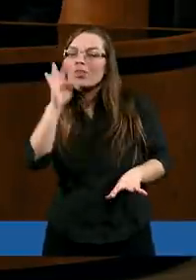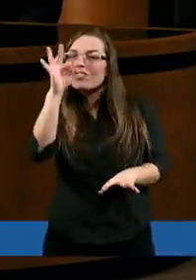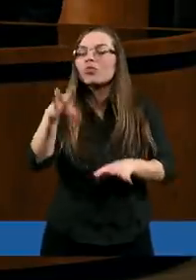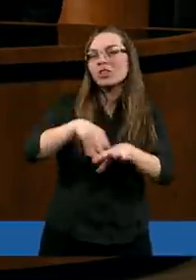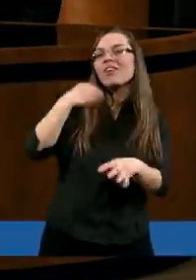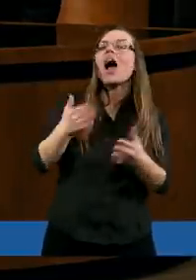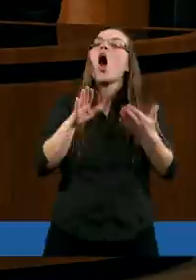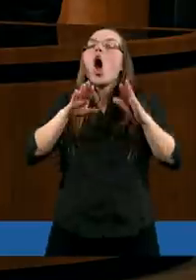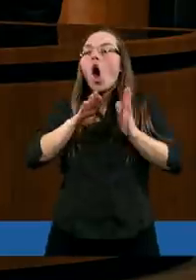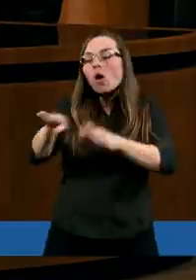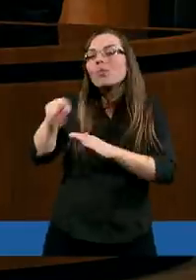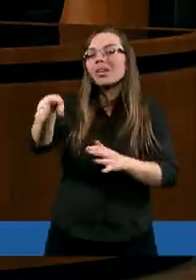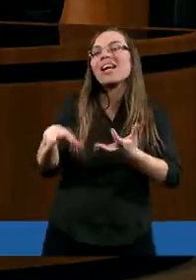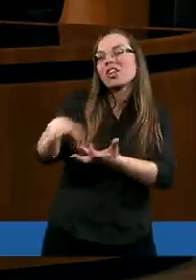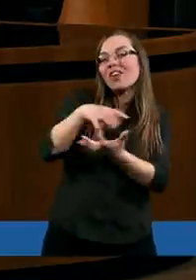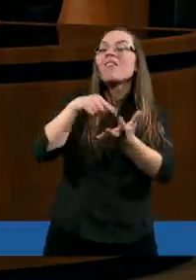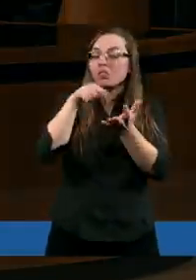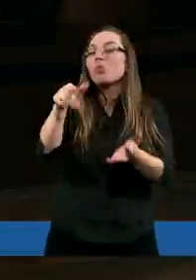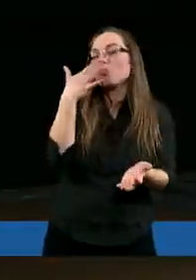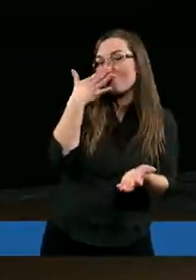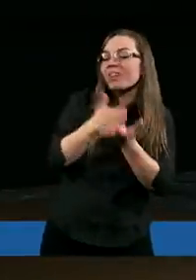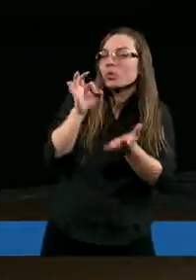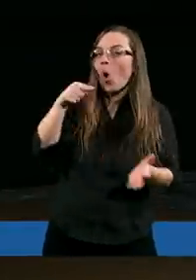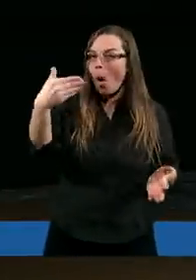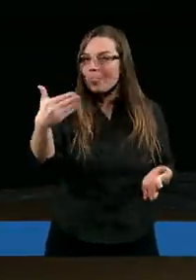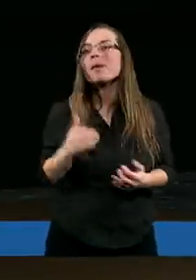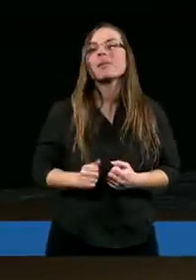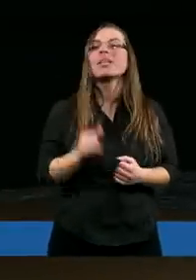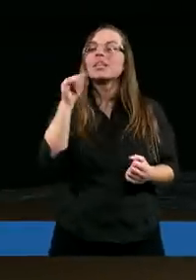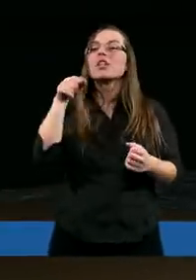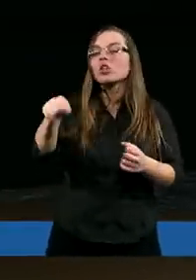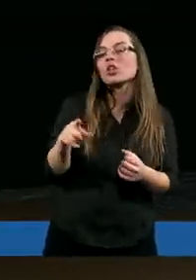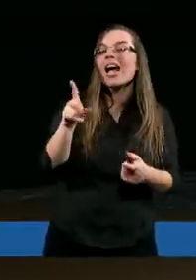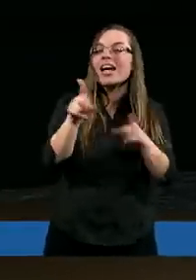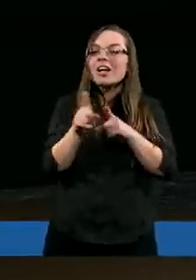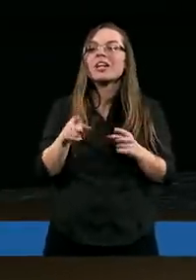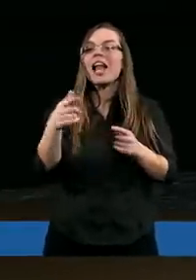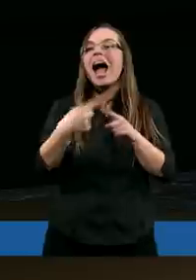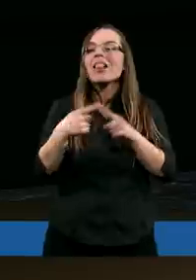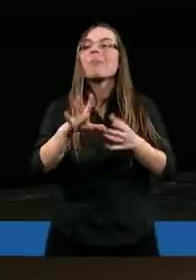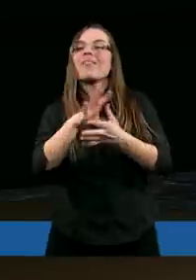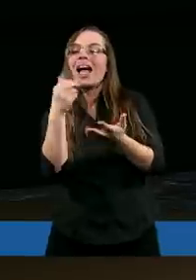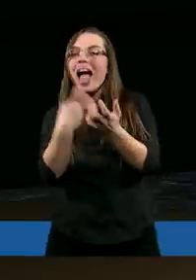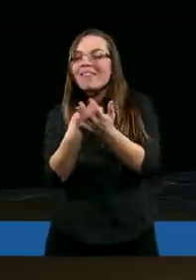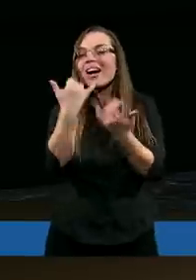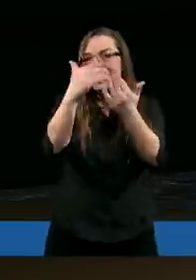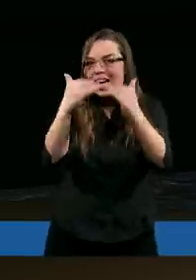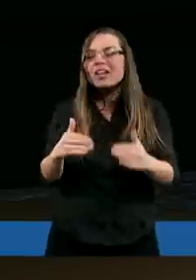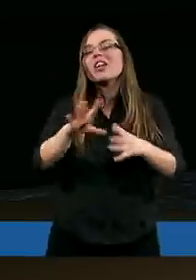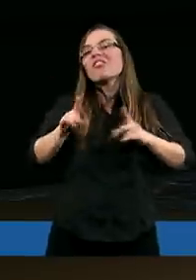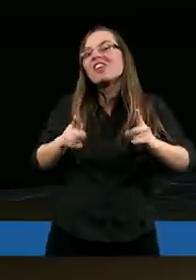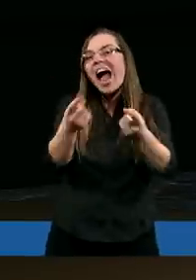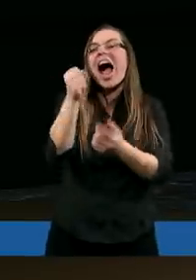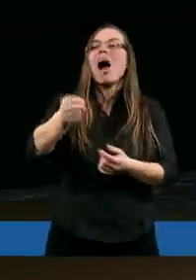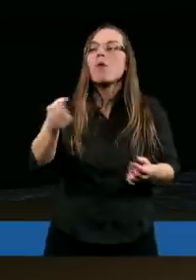Chrystus opuścił już ten świat, o czym mówiliśmy wcześniej, i co zaznaczone jest w Ewangeliach i w Dziejach